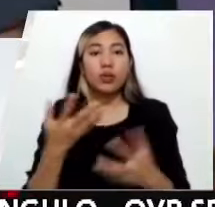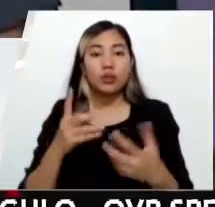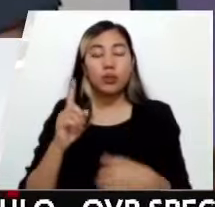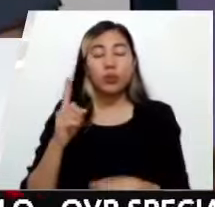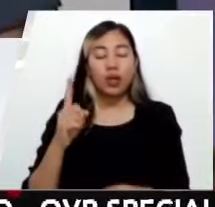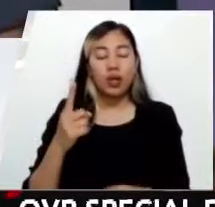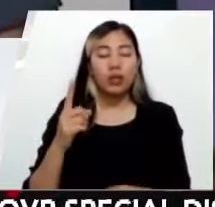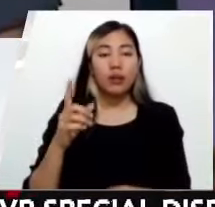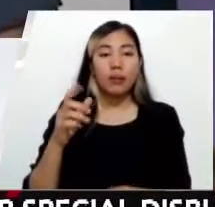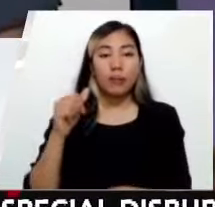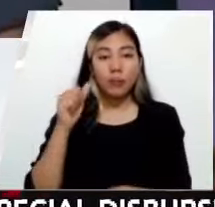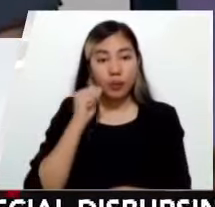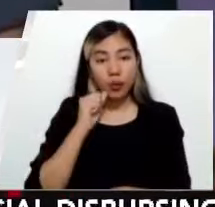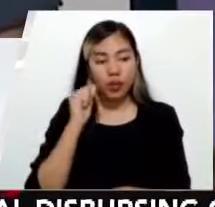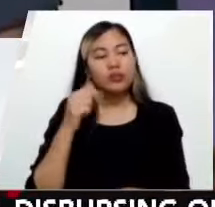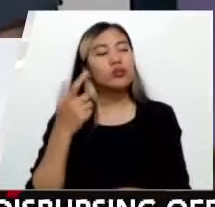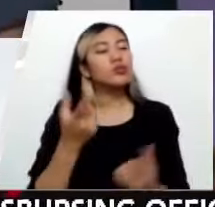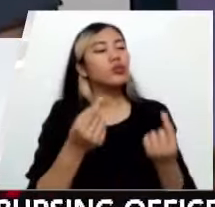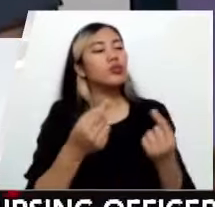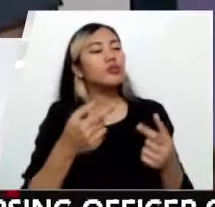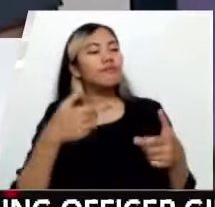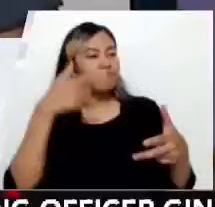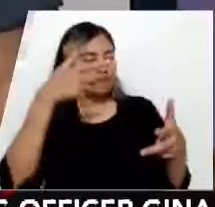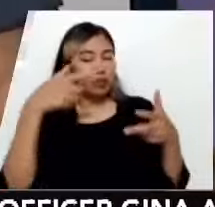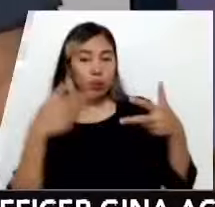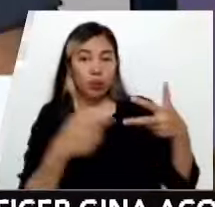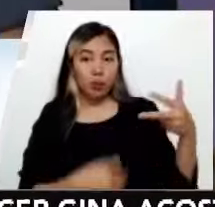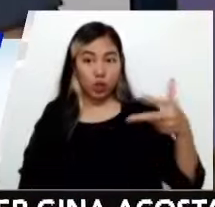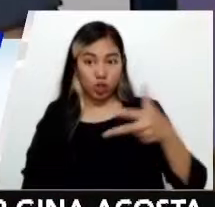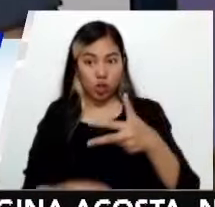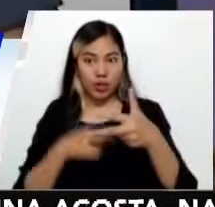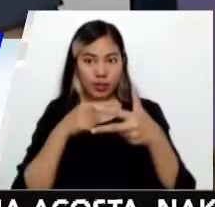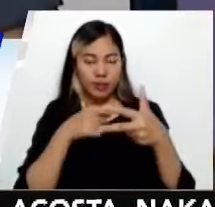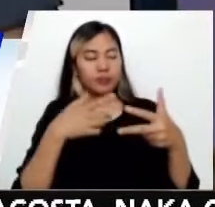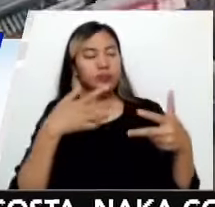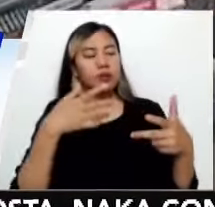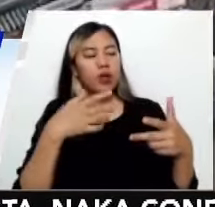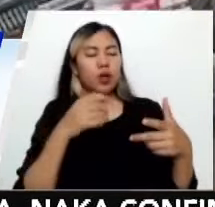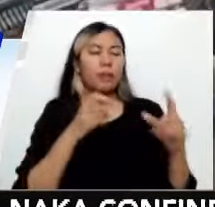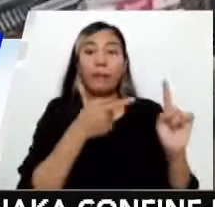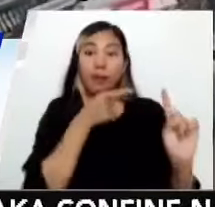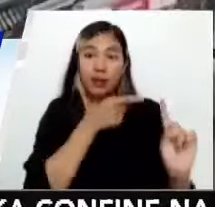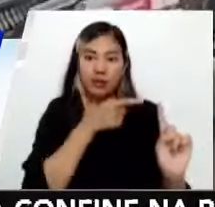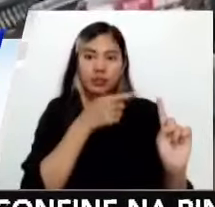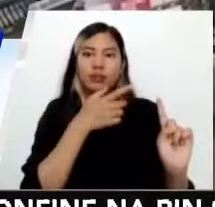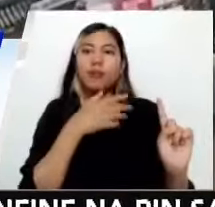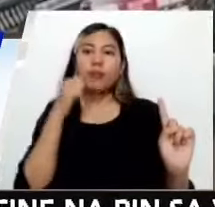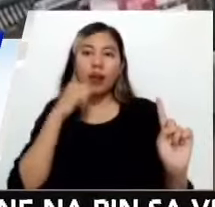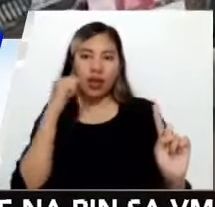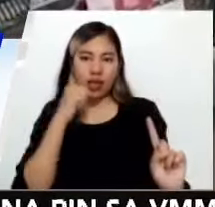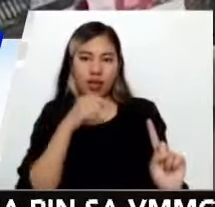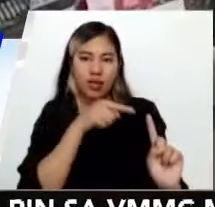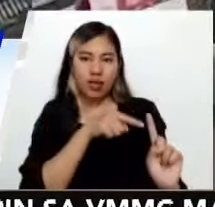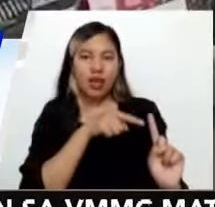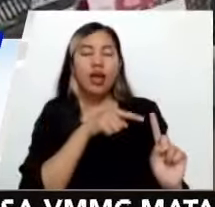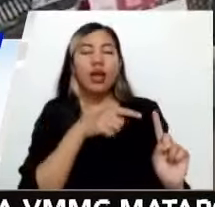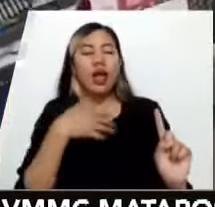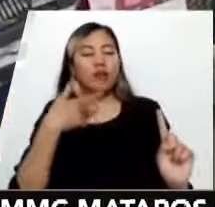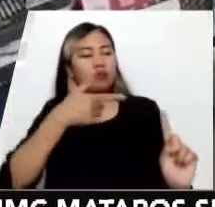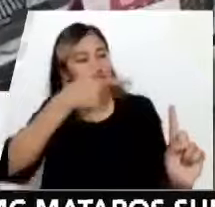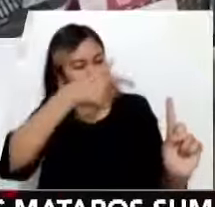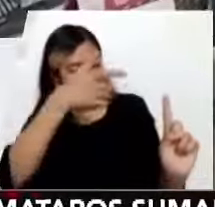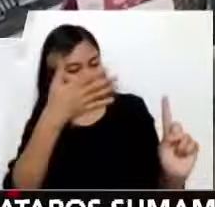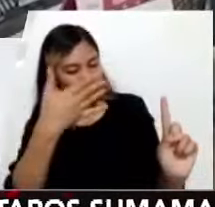baril at kinuha yung kanyang bag na may lamang pera at cellphone. Ayon sa biktima, nakabayan po niya